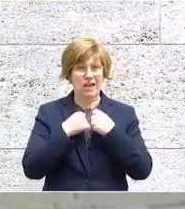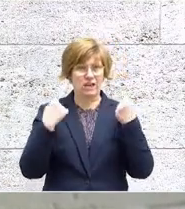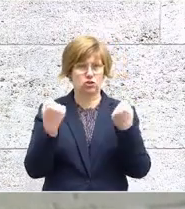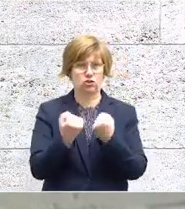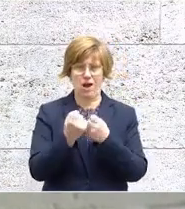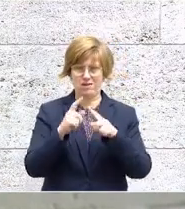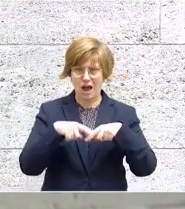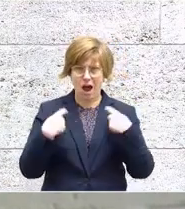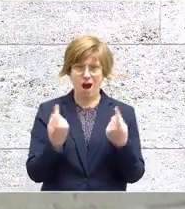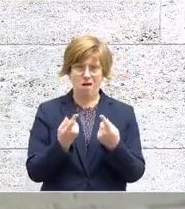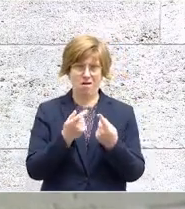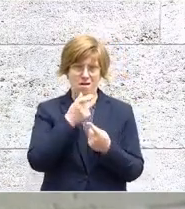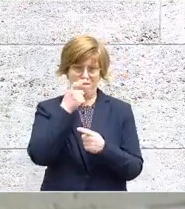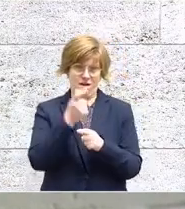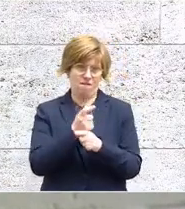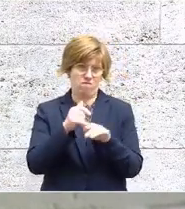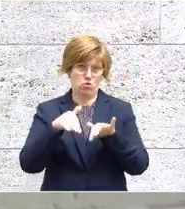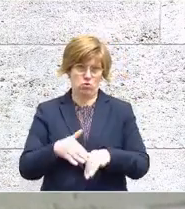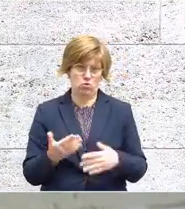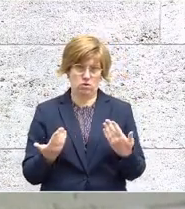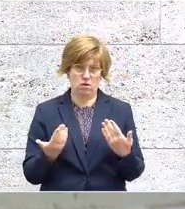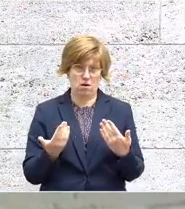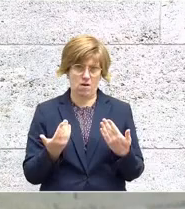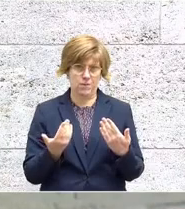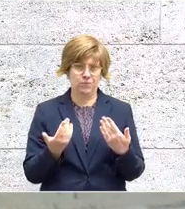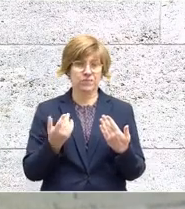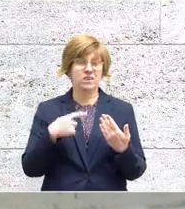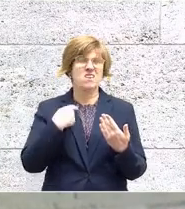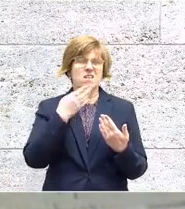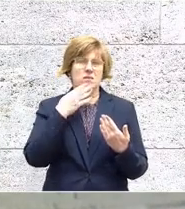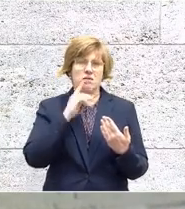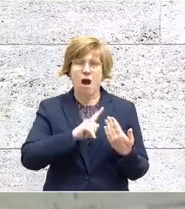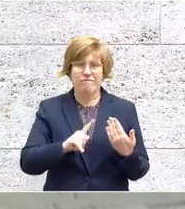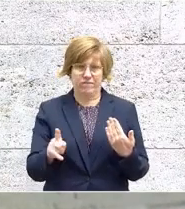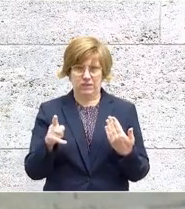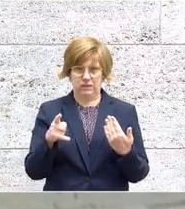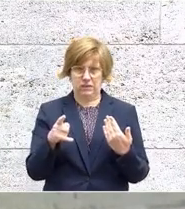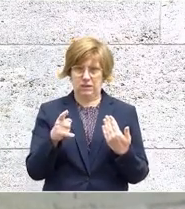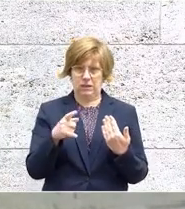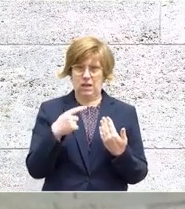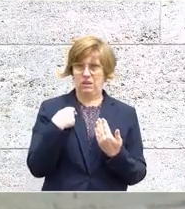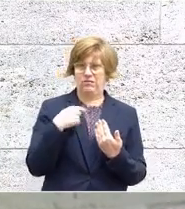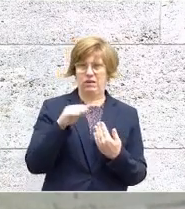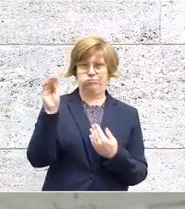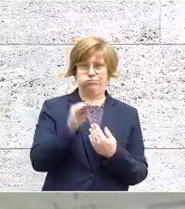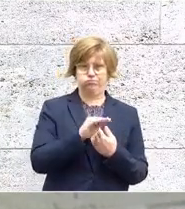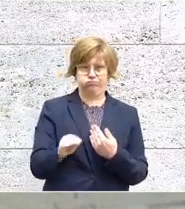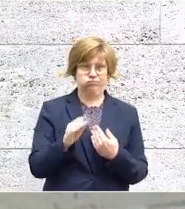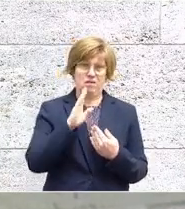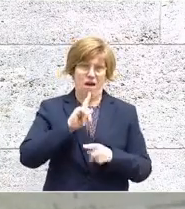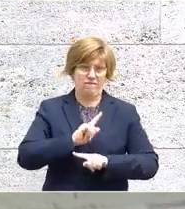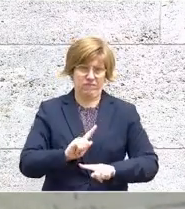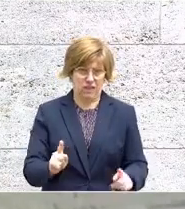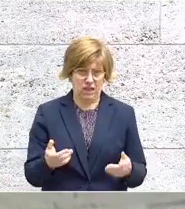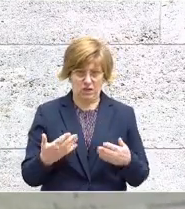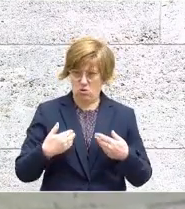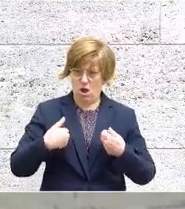bleiben wir alle, jeder von uns, verantwortlich. Und wir dürfen sie uns von nichts und niemandem aus den Fingern winden